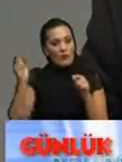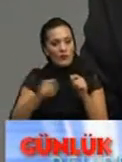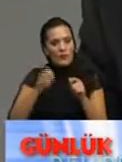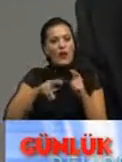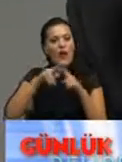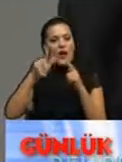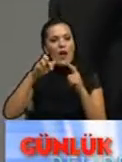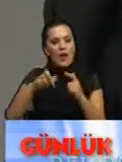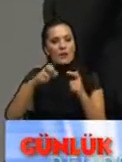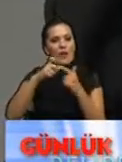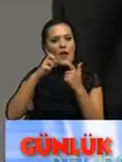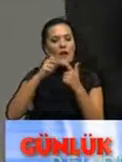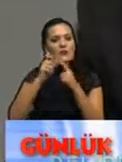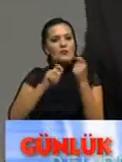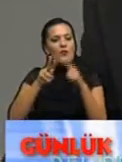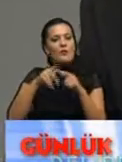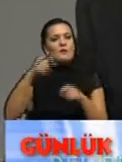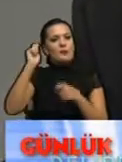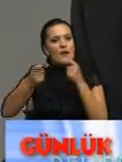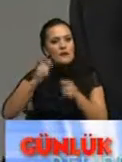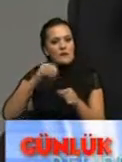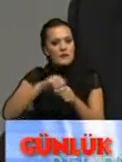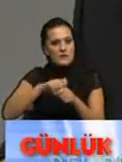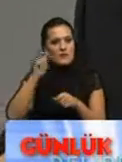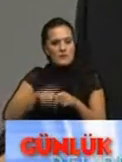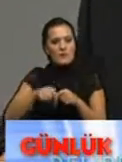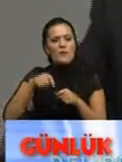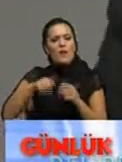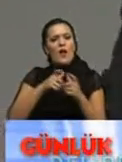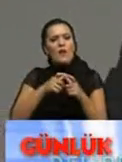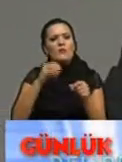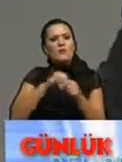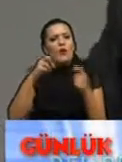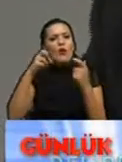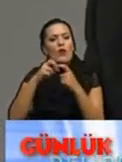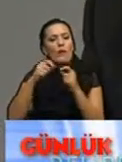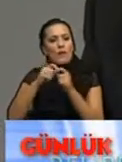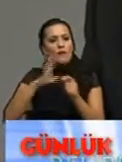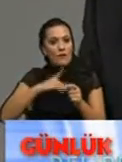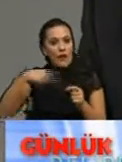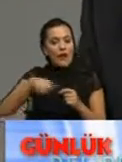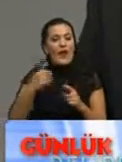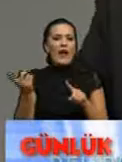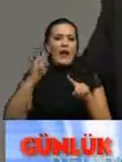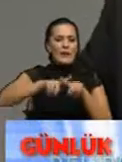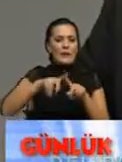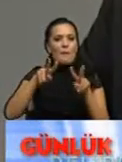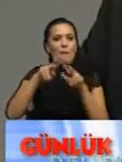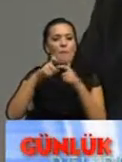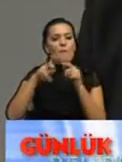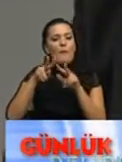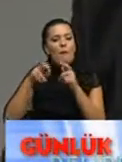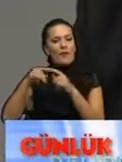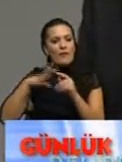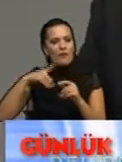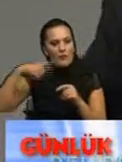Alp Ersönmez de basları çaldı. Zaten bu albümde sadece bir rock band vardı. Artıdan bir de Mehmet Akatay